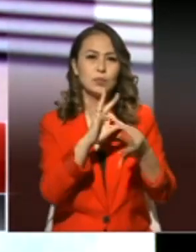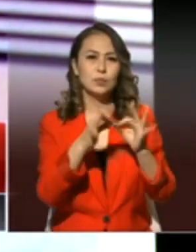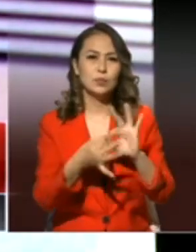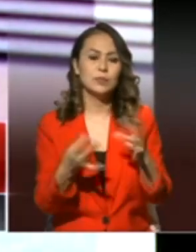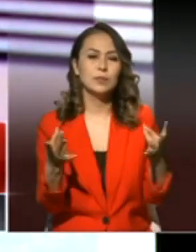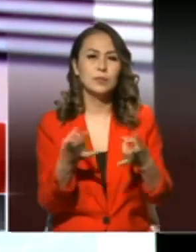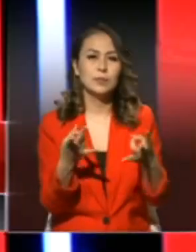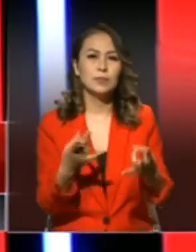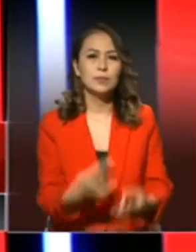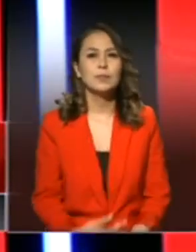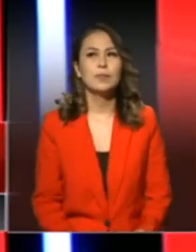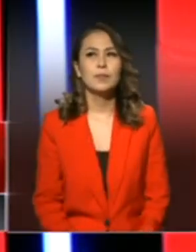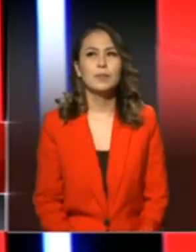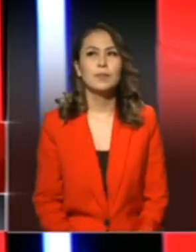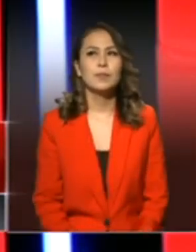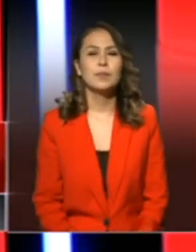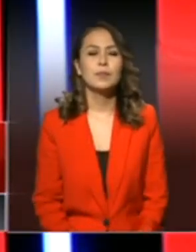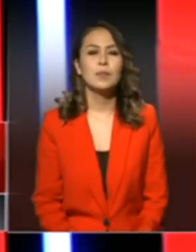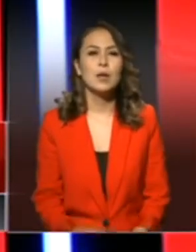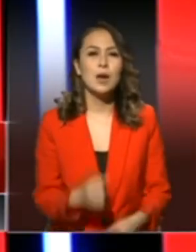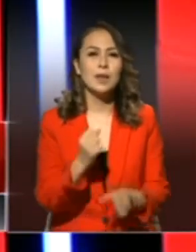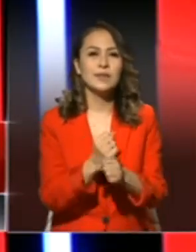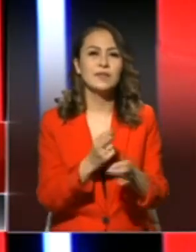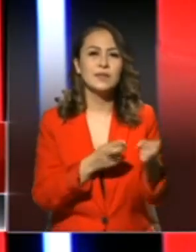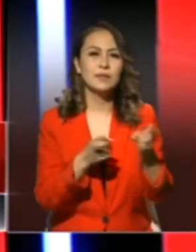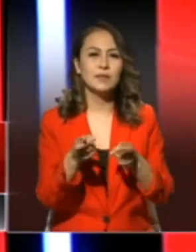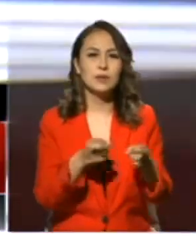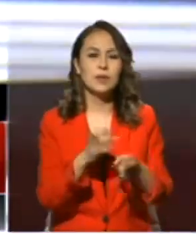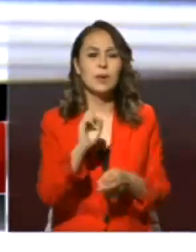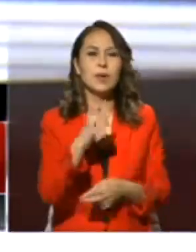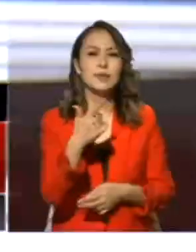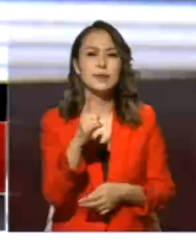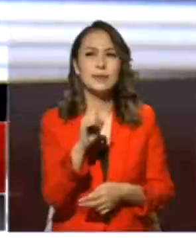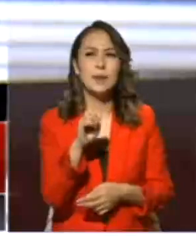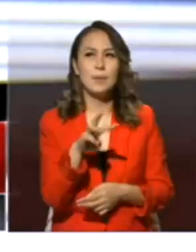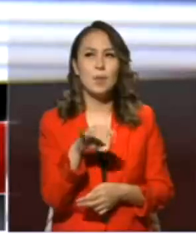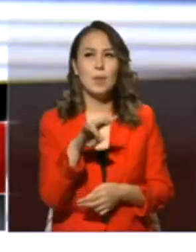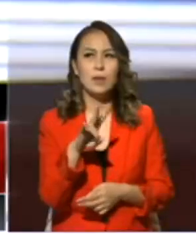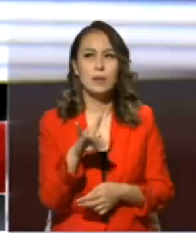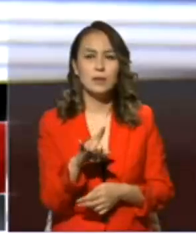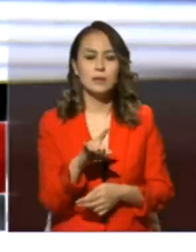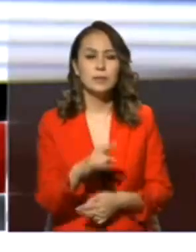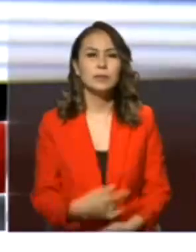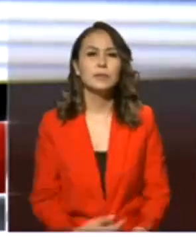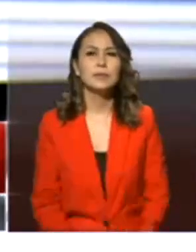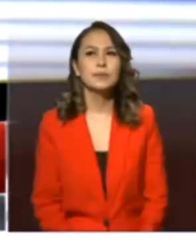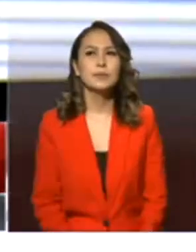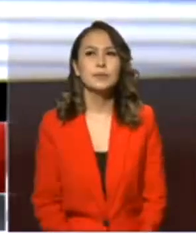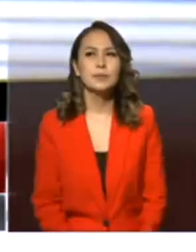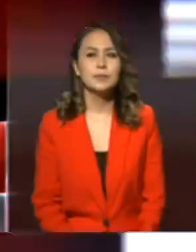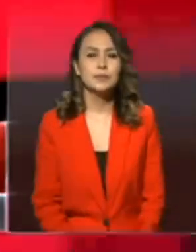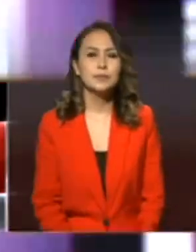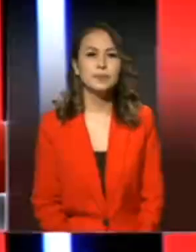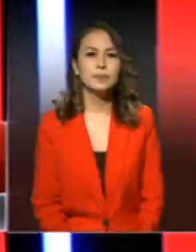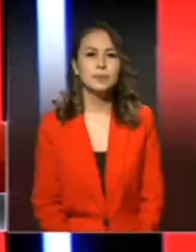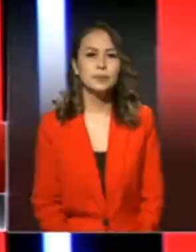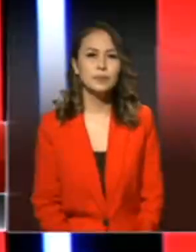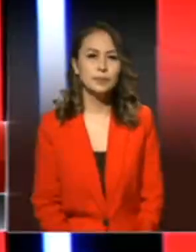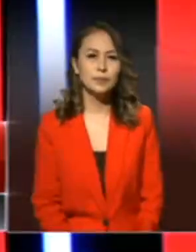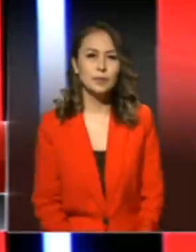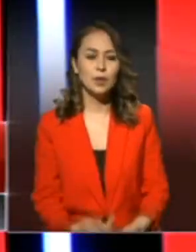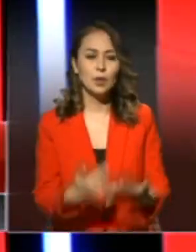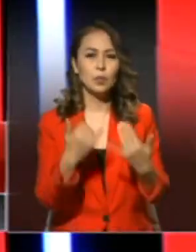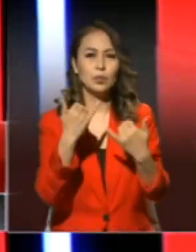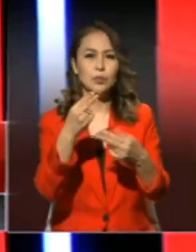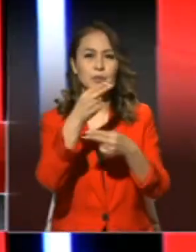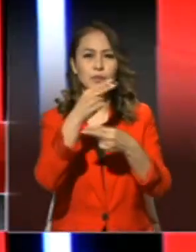керек. Трансплантолог маман Абылай Ағзамұлы студиямызға қош келдіңіз. Мінекей қымбат спикерлер, бұл тақырыпты